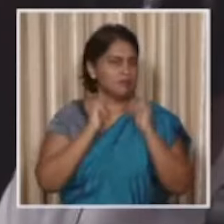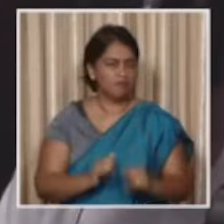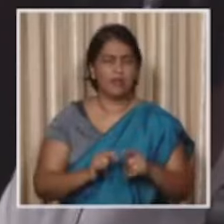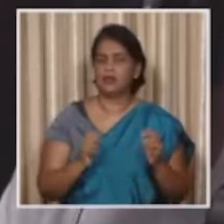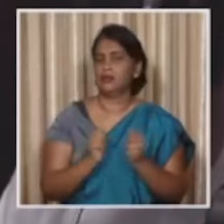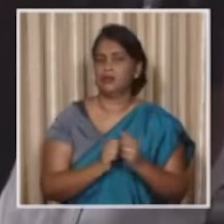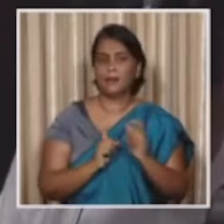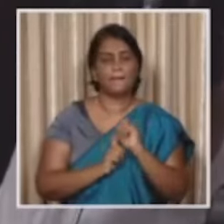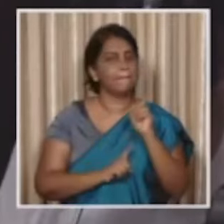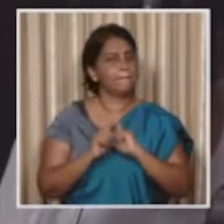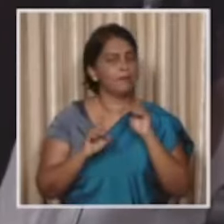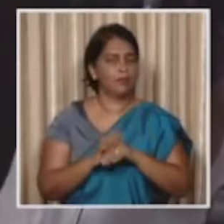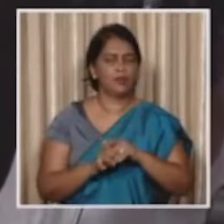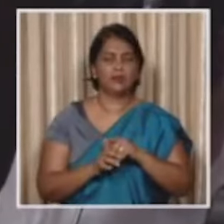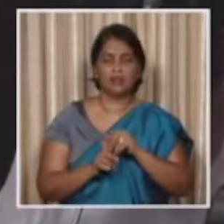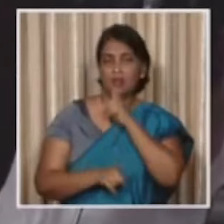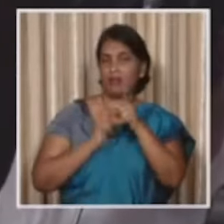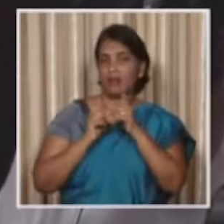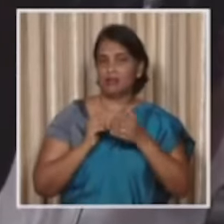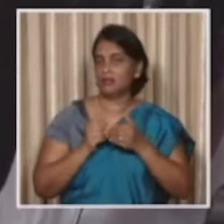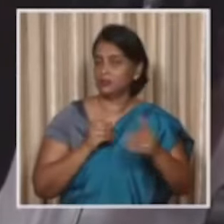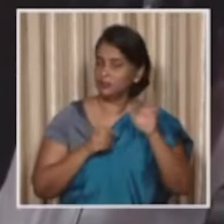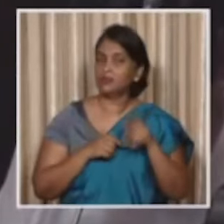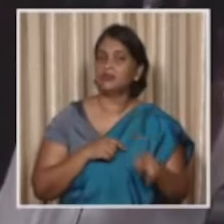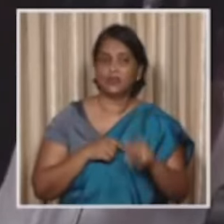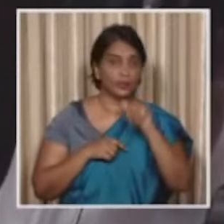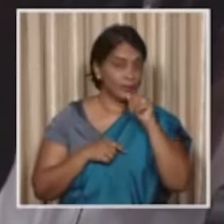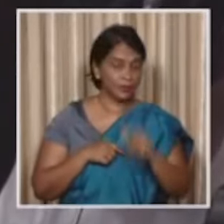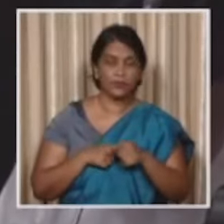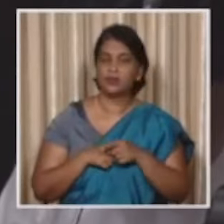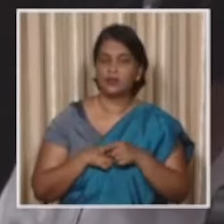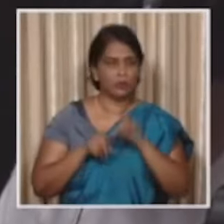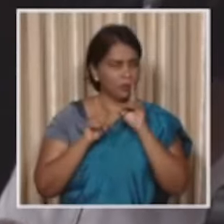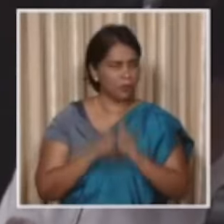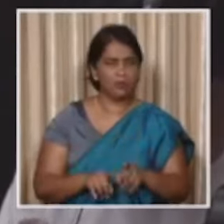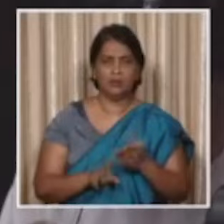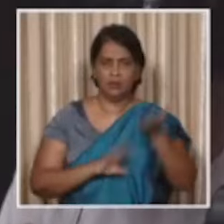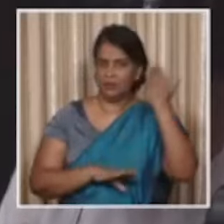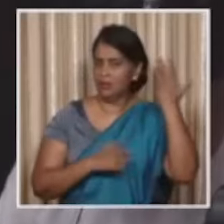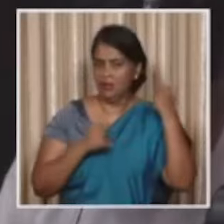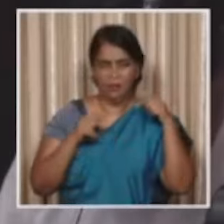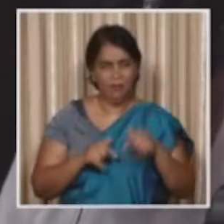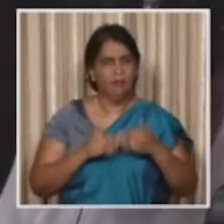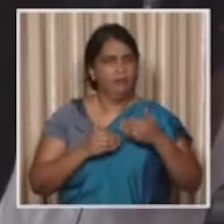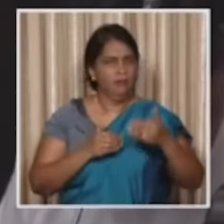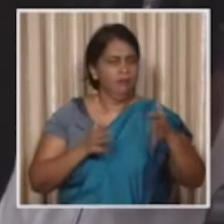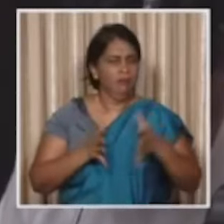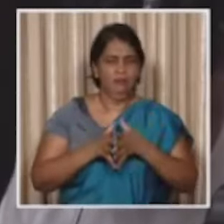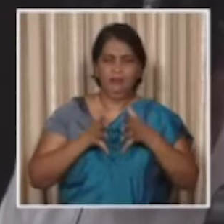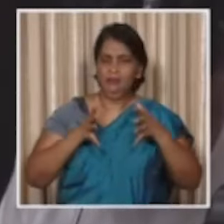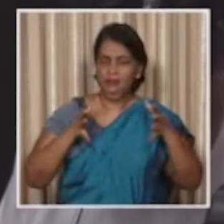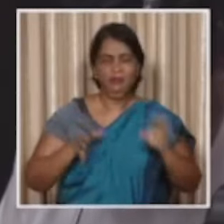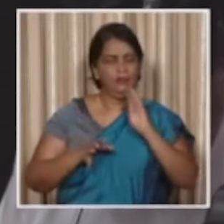විදියට මේ පාර්ලිමේන්තුවේ කතා ඇති වෙන්න පටන් ගත්තා. මේක කවදාවත් මේ වගේ තත්ත්වයක් තිබුණේ නැහැ. මේ එන්න එන්න වර්ධනය වීමක්